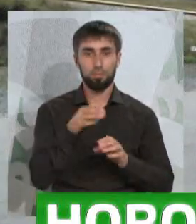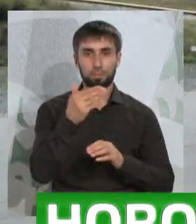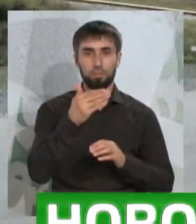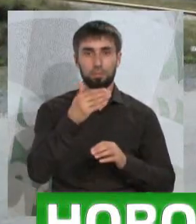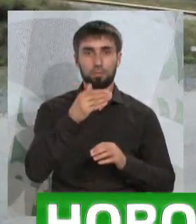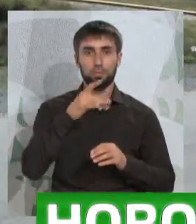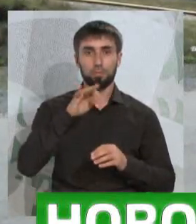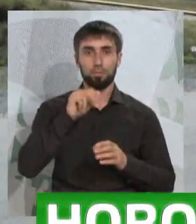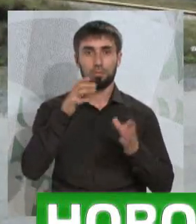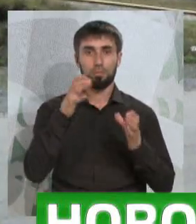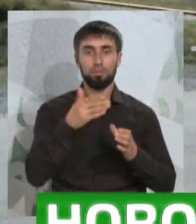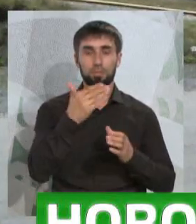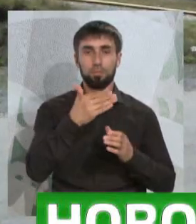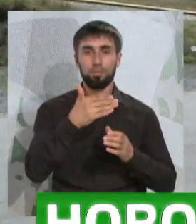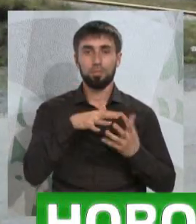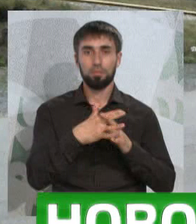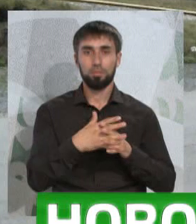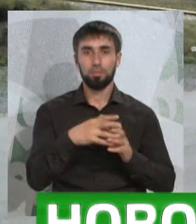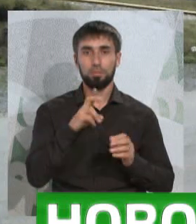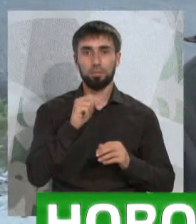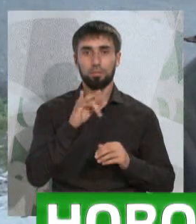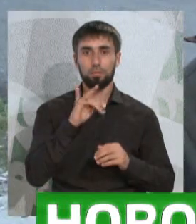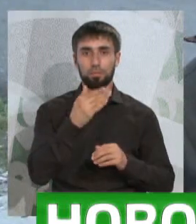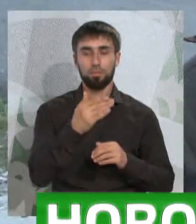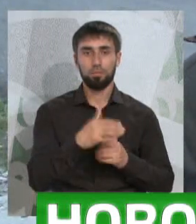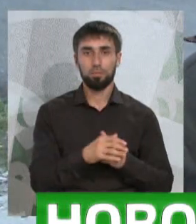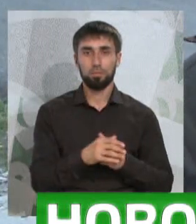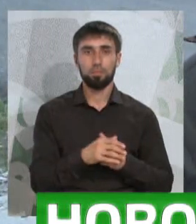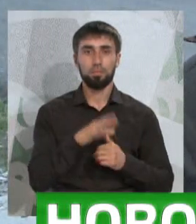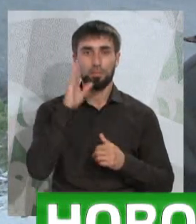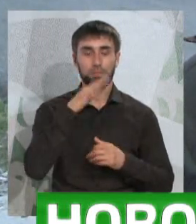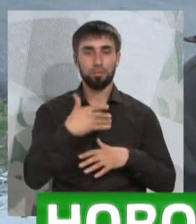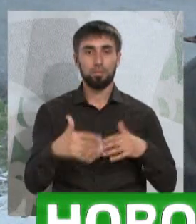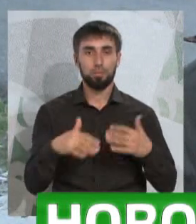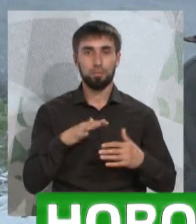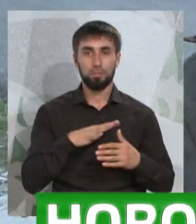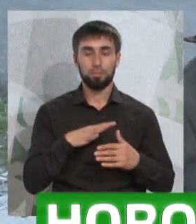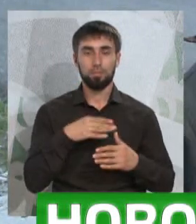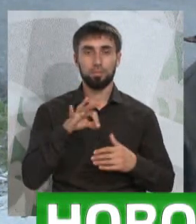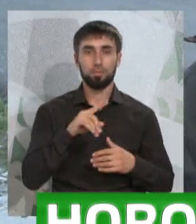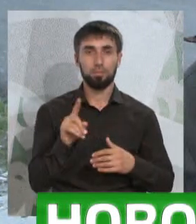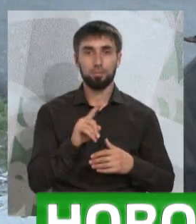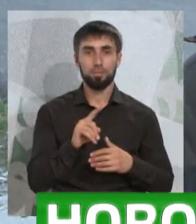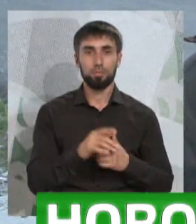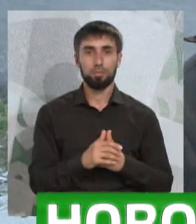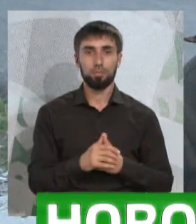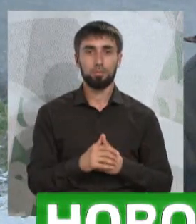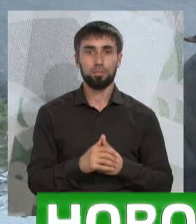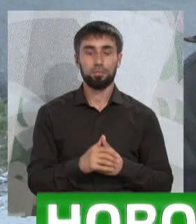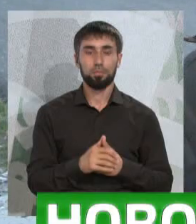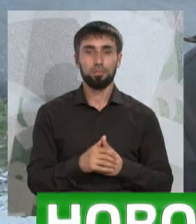накопительная бочка, находящаяся в сельском поселении Барсуки. Вода слабо поступает. То, что